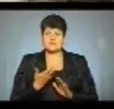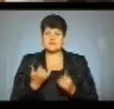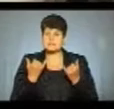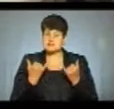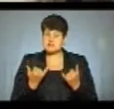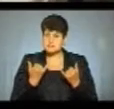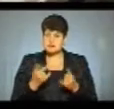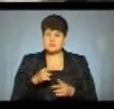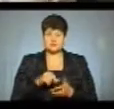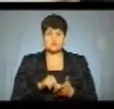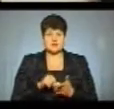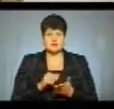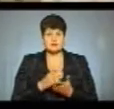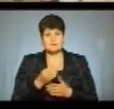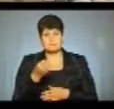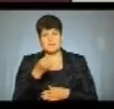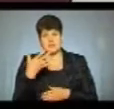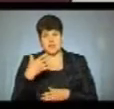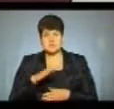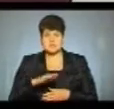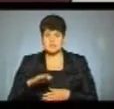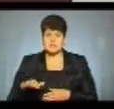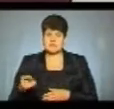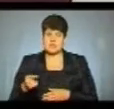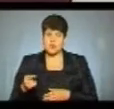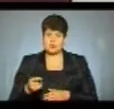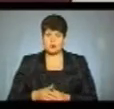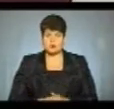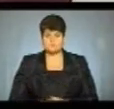Наразі його учасниками є 15 дітей з Тернополя.